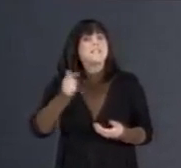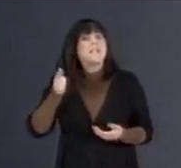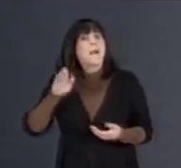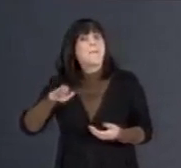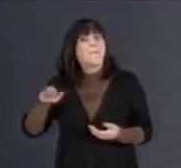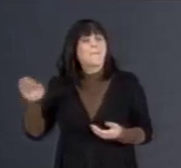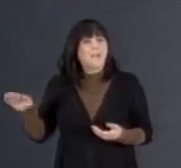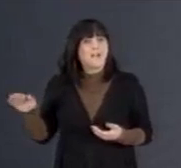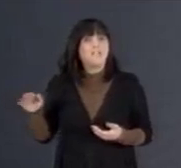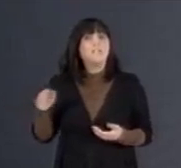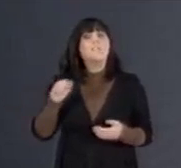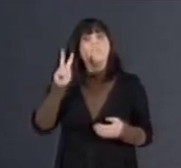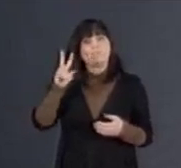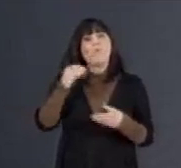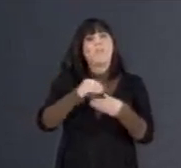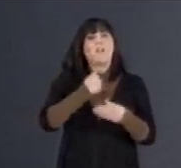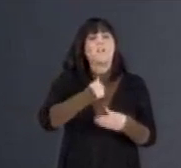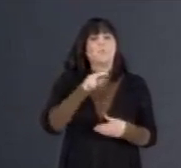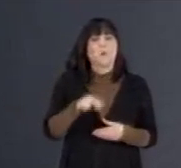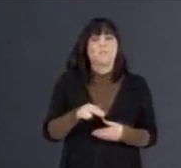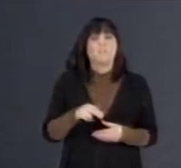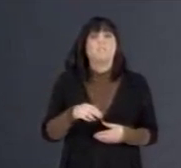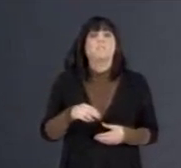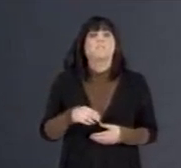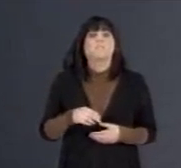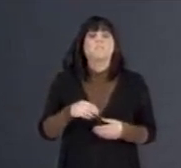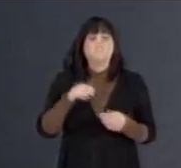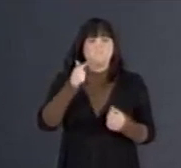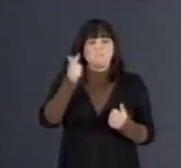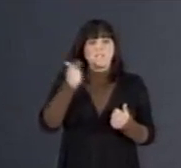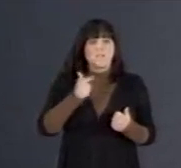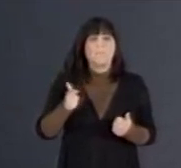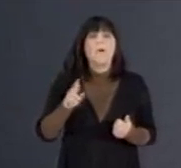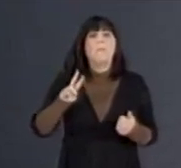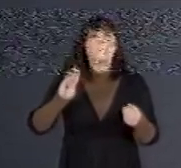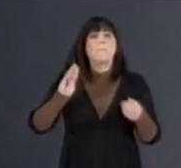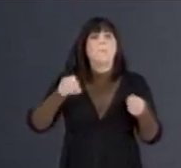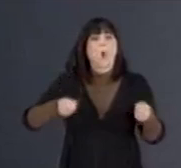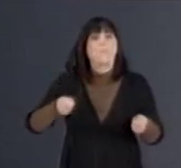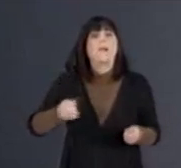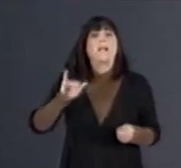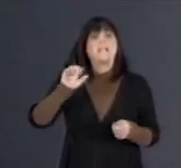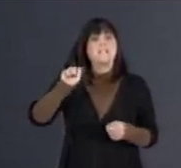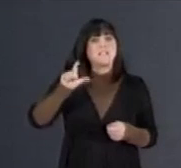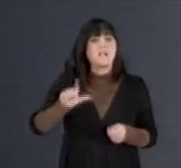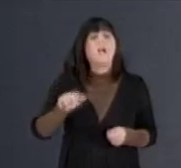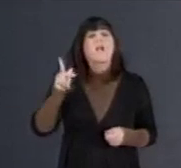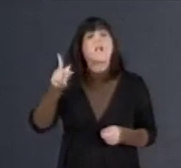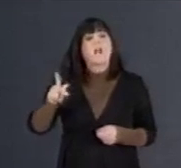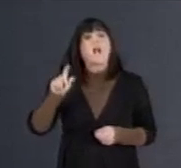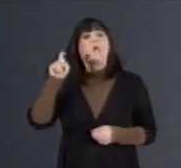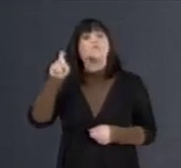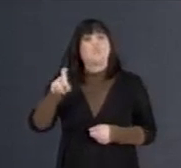Ghanayda kina ghanukhrish fukul Fukulima distret Ghanayda distret Borumla liis la karkara Bilbo shaira